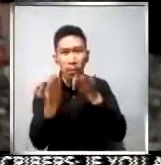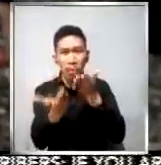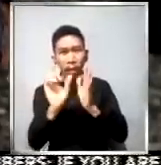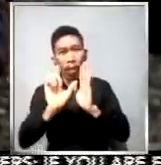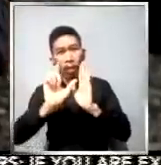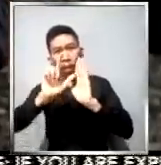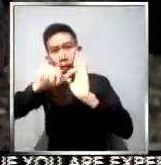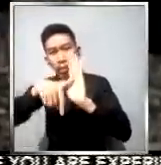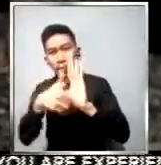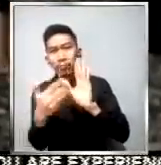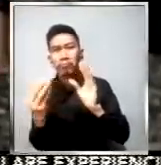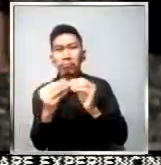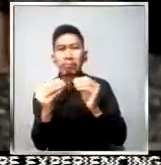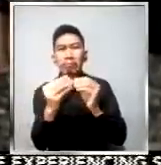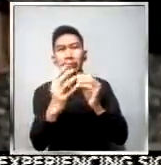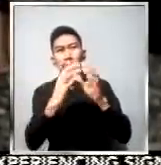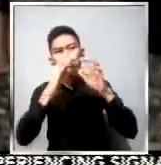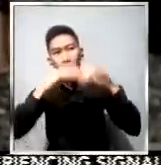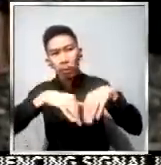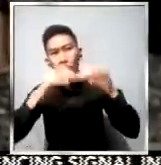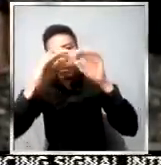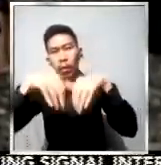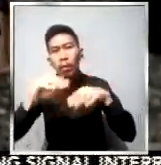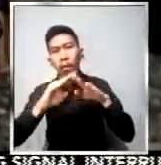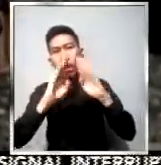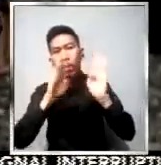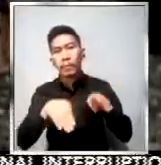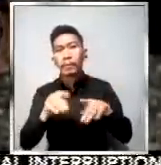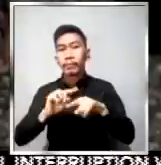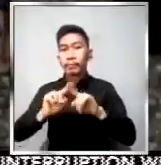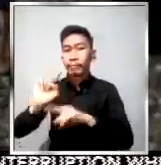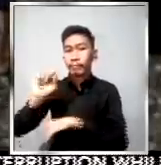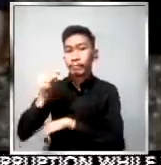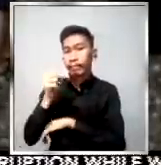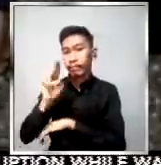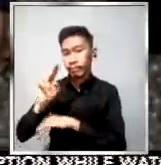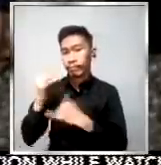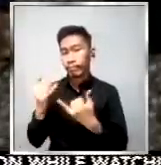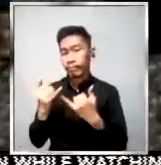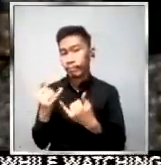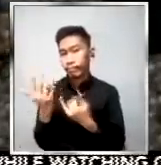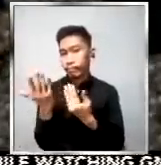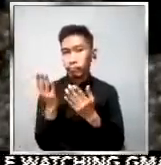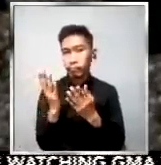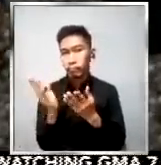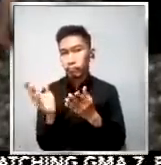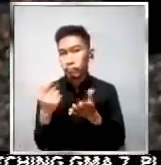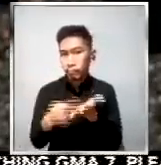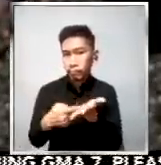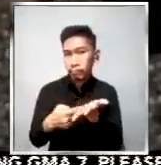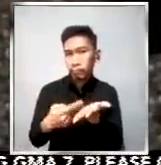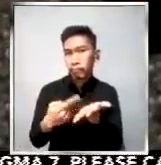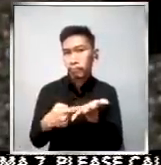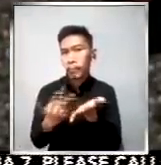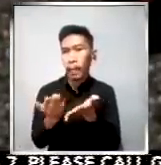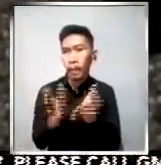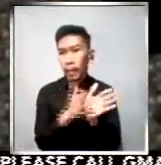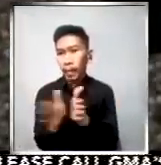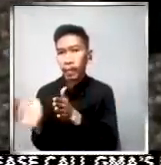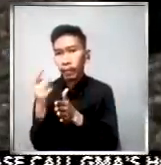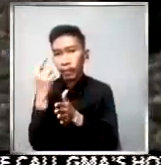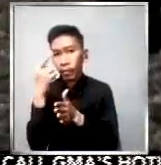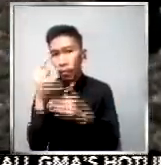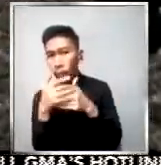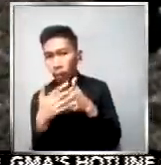bagyo. Pinag-uusapan na rin naman daw sa lokal na pamahalaan ang long-term plans para sa mga narito sa tabing dagat. Pero sa ngayon, mga relief goods